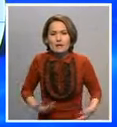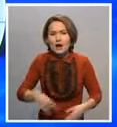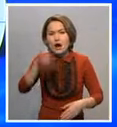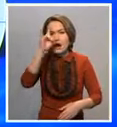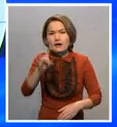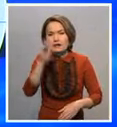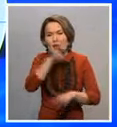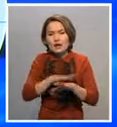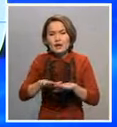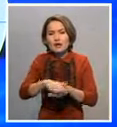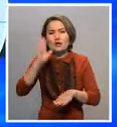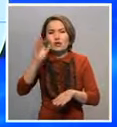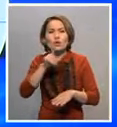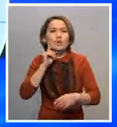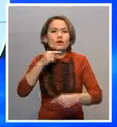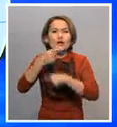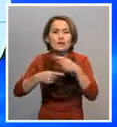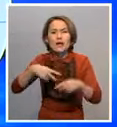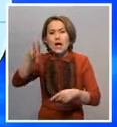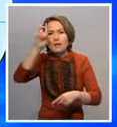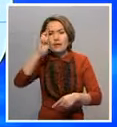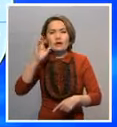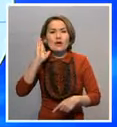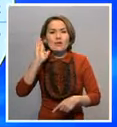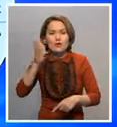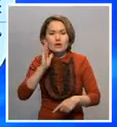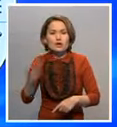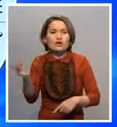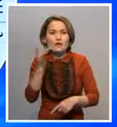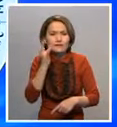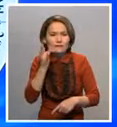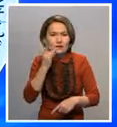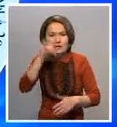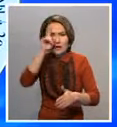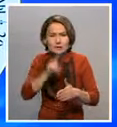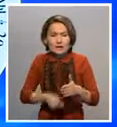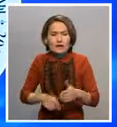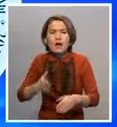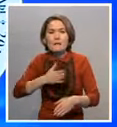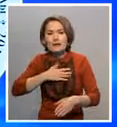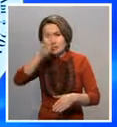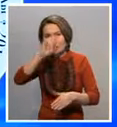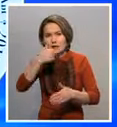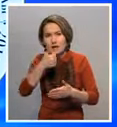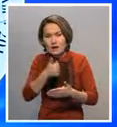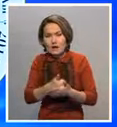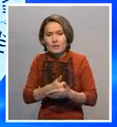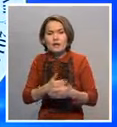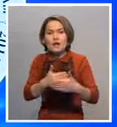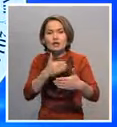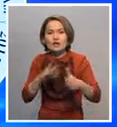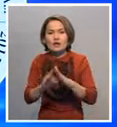ертеңі бүгінгі буын. Ал олар мемлекеттің болашағына бейжай қарай алмайды. Сондықтан сайлауды бірауыздан қолдаймыз дейді Жасыл ел жастар